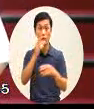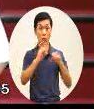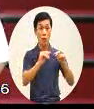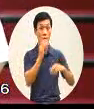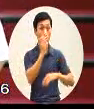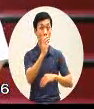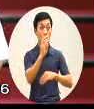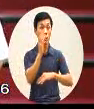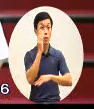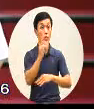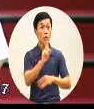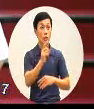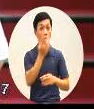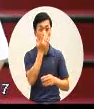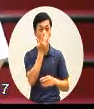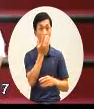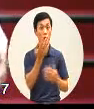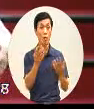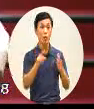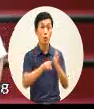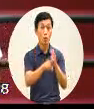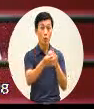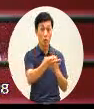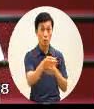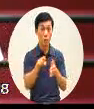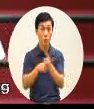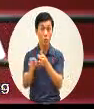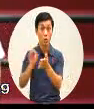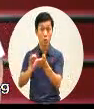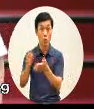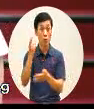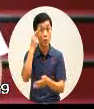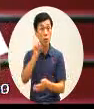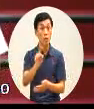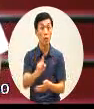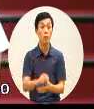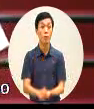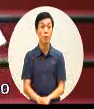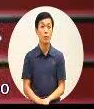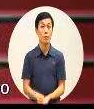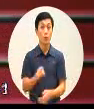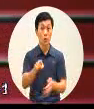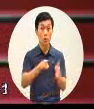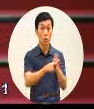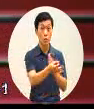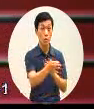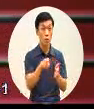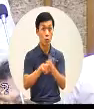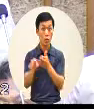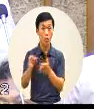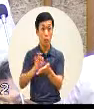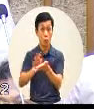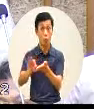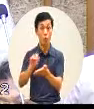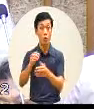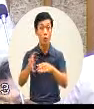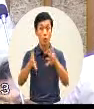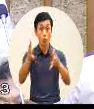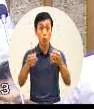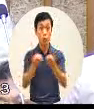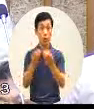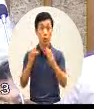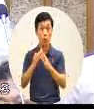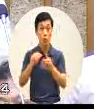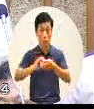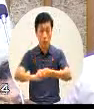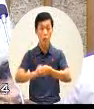问你，专款专用是什么原因素？生专款专用是什么意思？ 这个专款专用，我想都发局它一定也是专款专